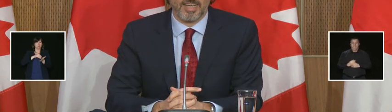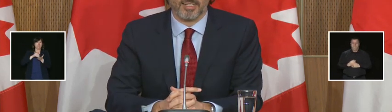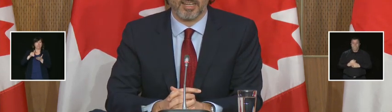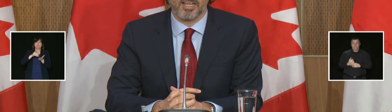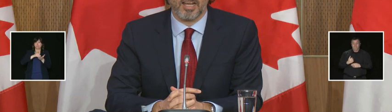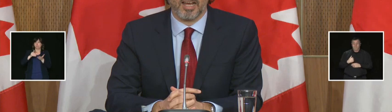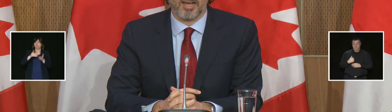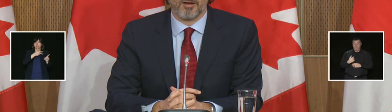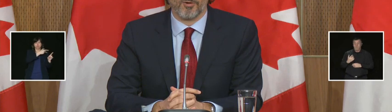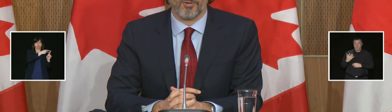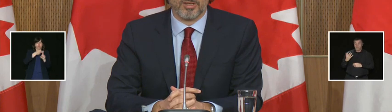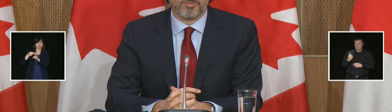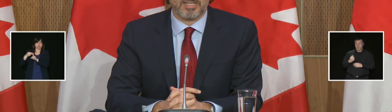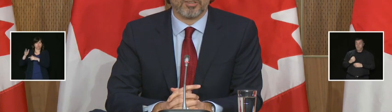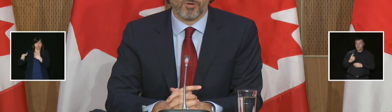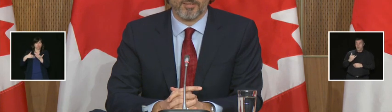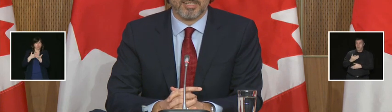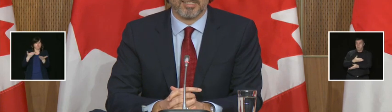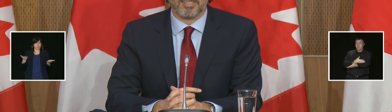a